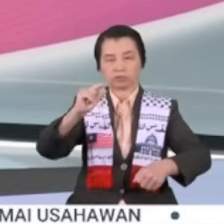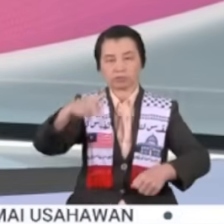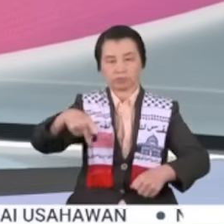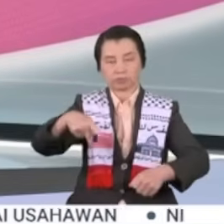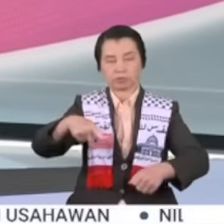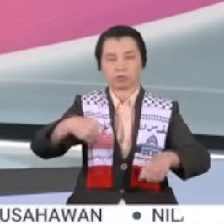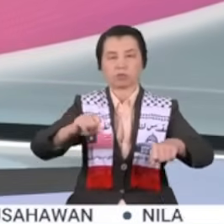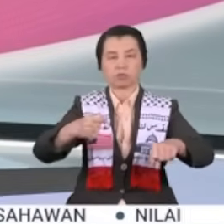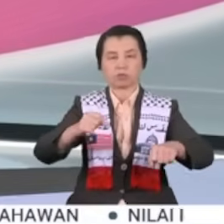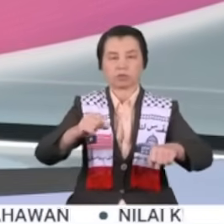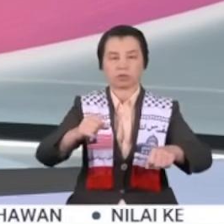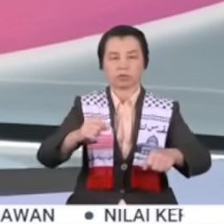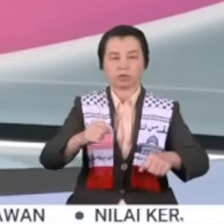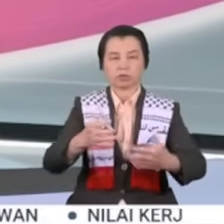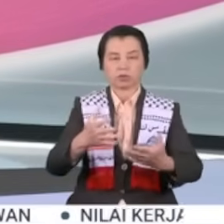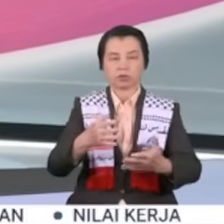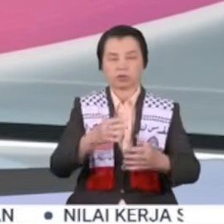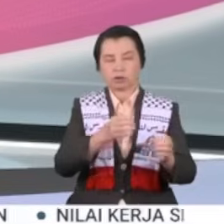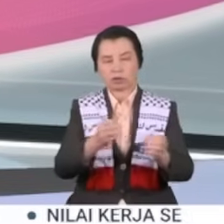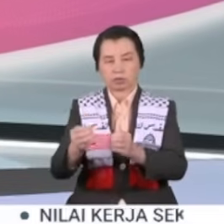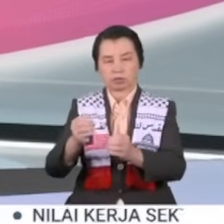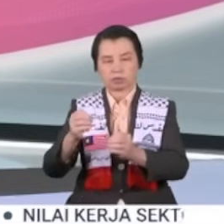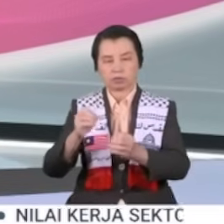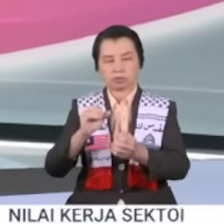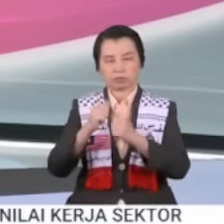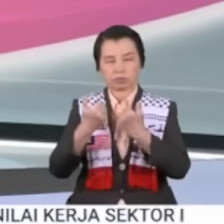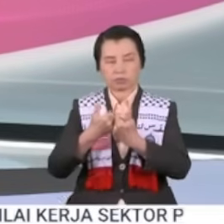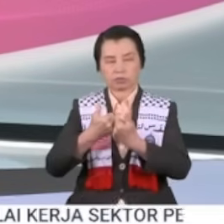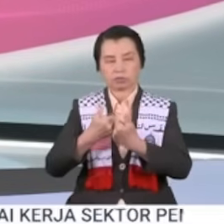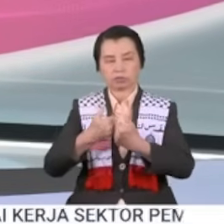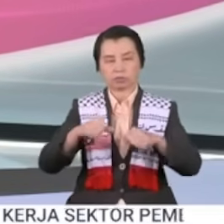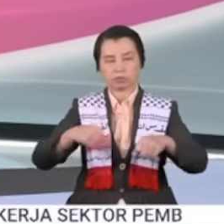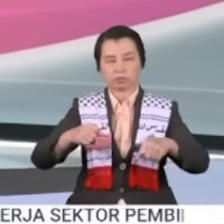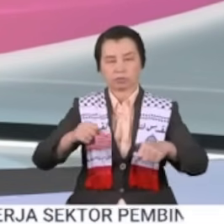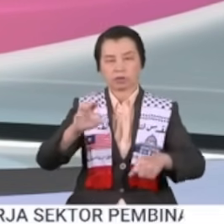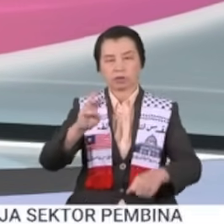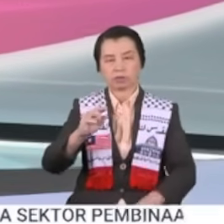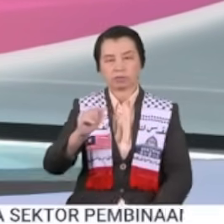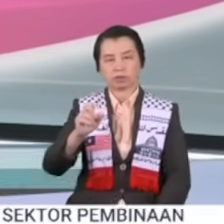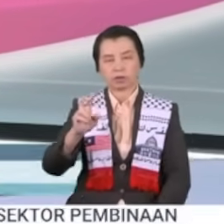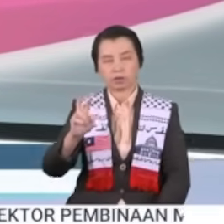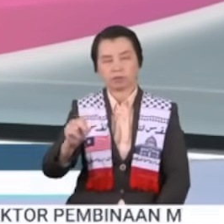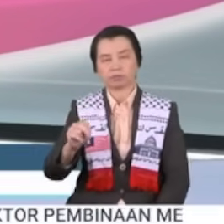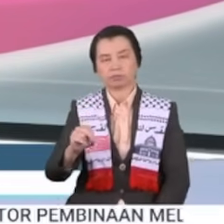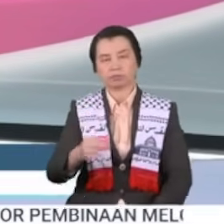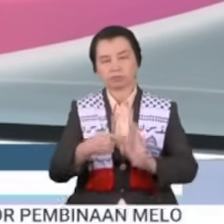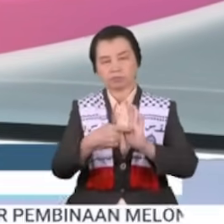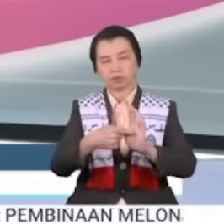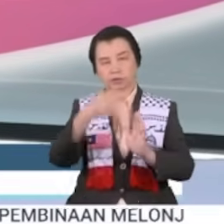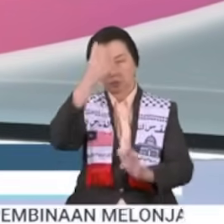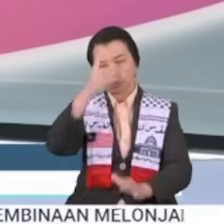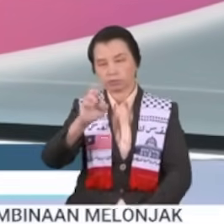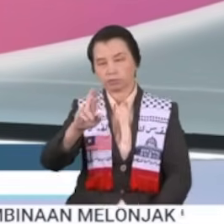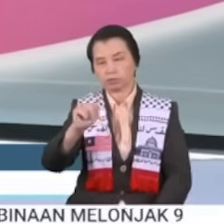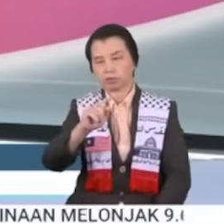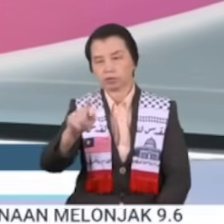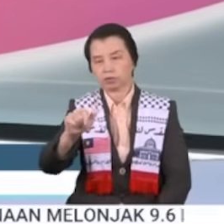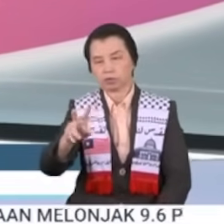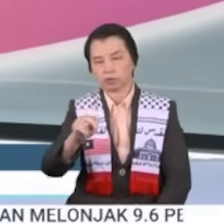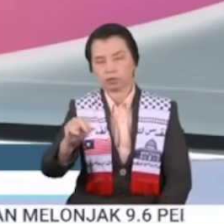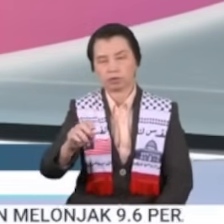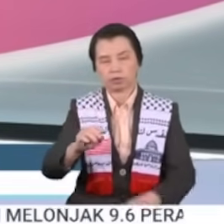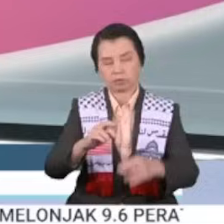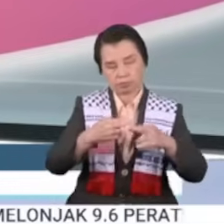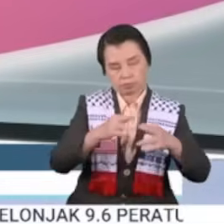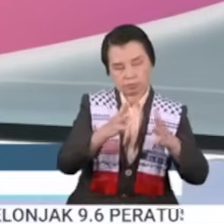program motorport you session anjuran persatuan sukan bermotor Malaysia m program menampilkan dat razlan Razali dan mekanik